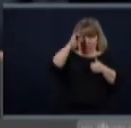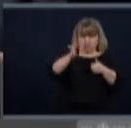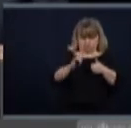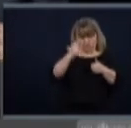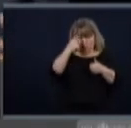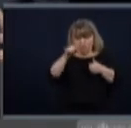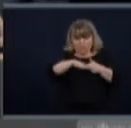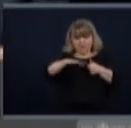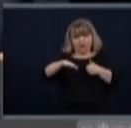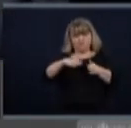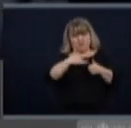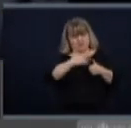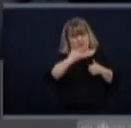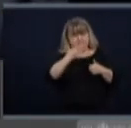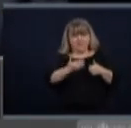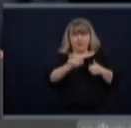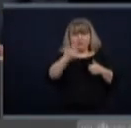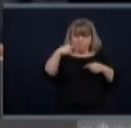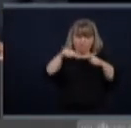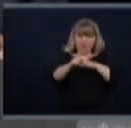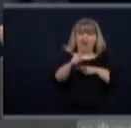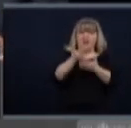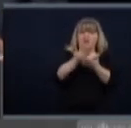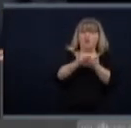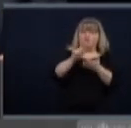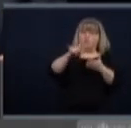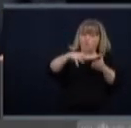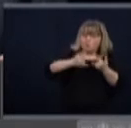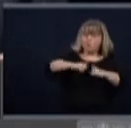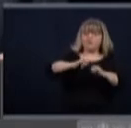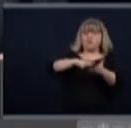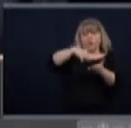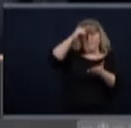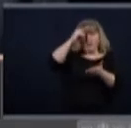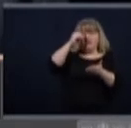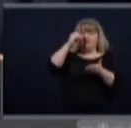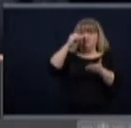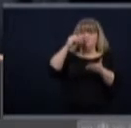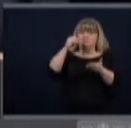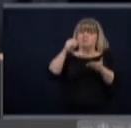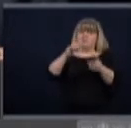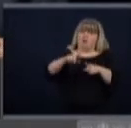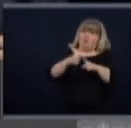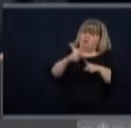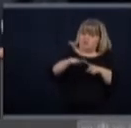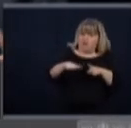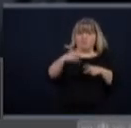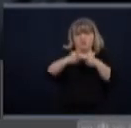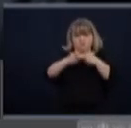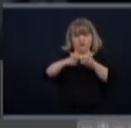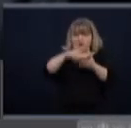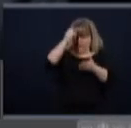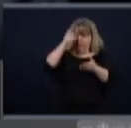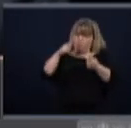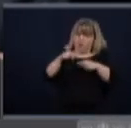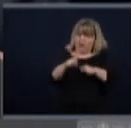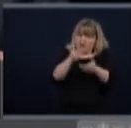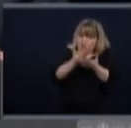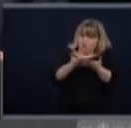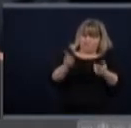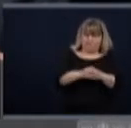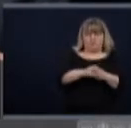doivent aller à l'école, qui doivent continuer de faire des apprentissages, surtout les enfants qui ont des difficultés. Deuxième raison,